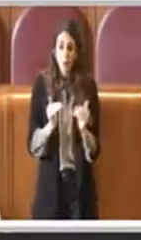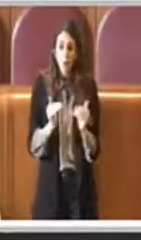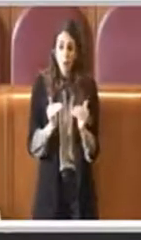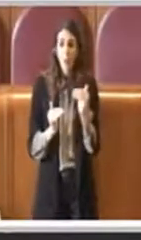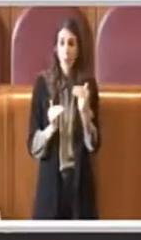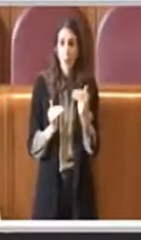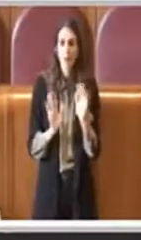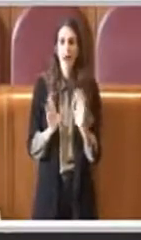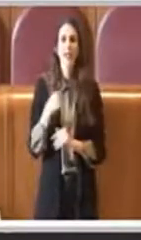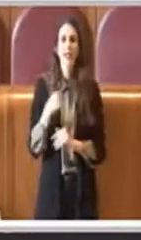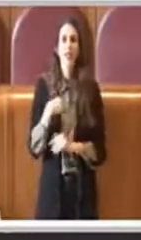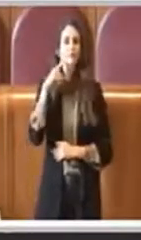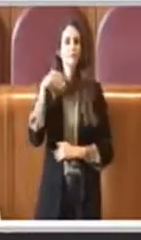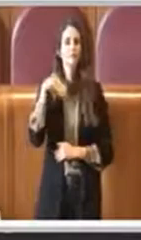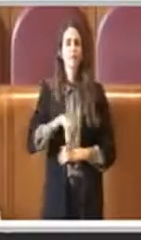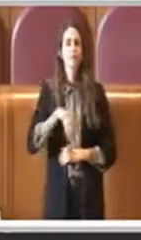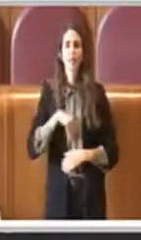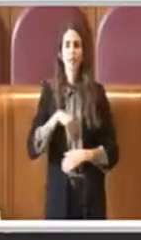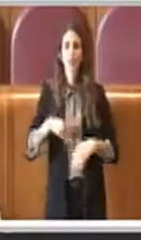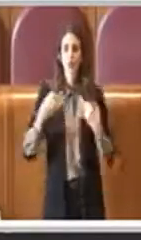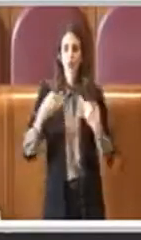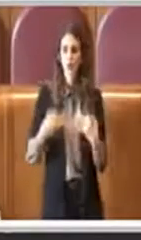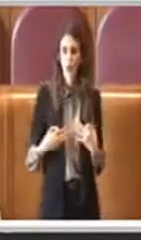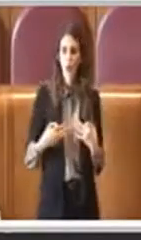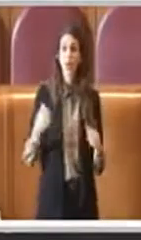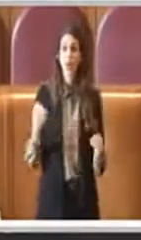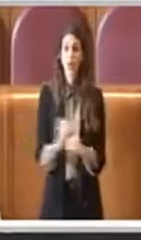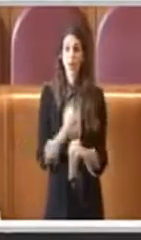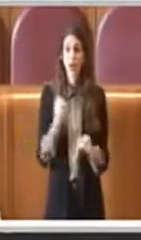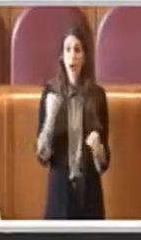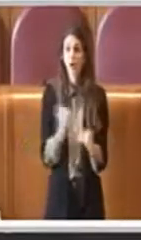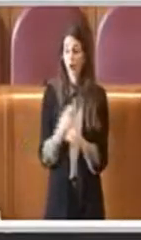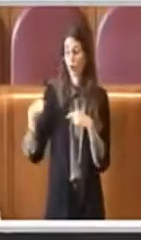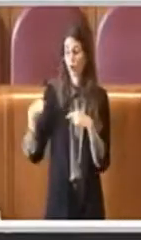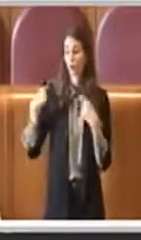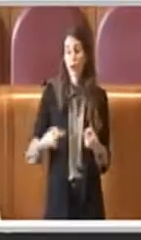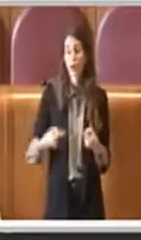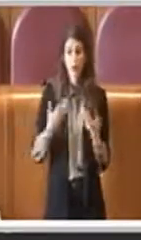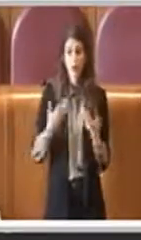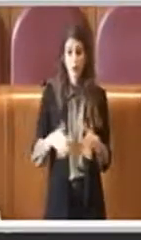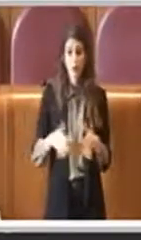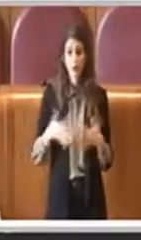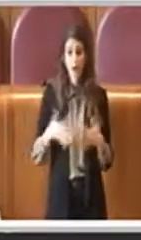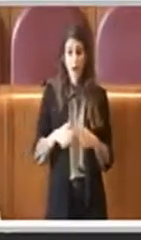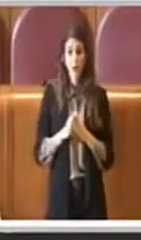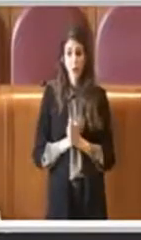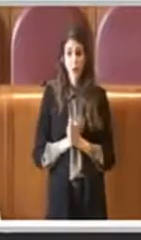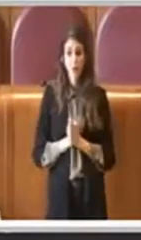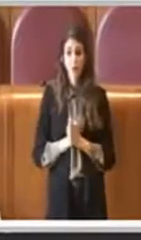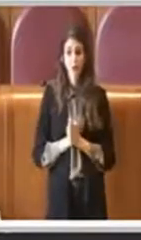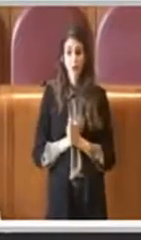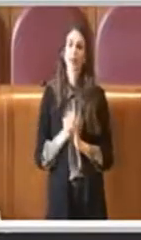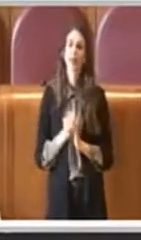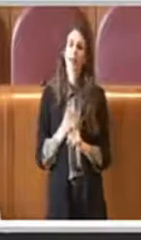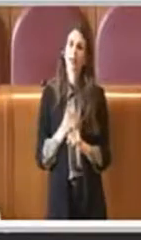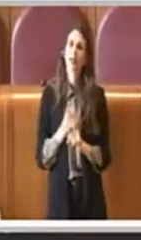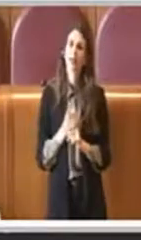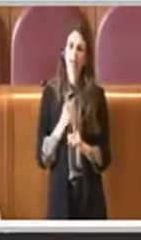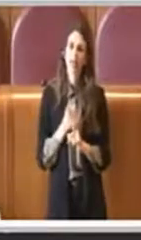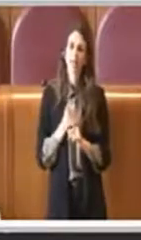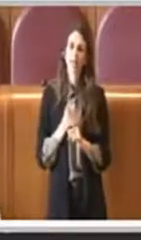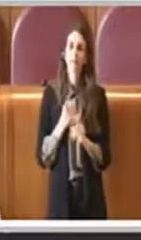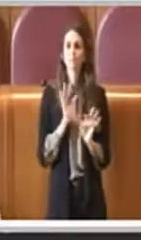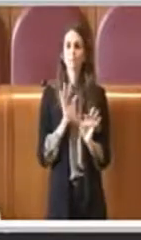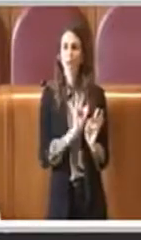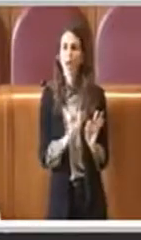assolutamente convinta del fatto che rispetto al lavoro fatto debbano essere fatte alcune limature,